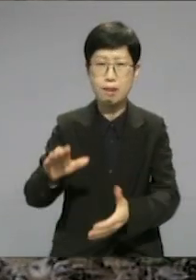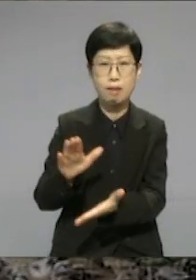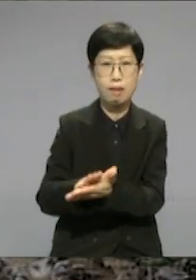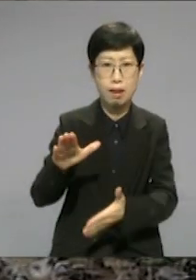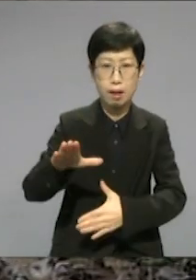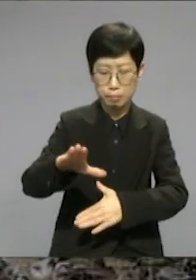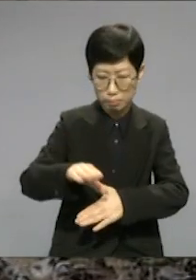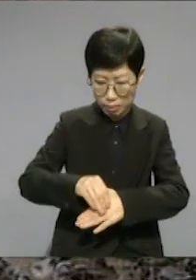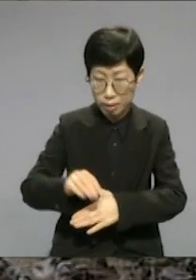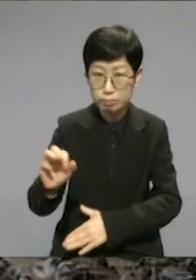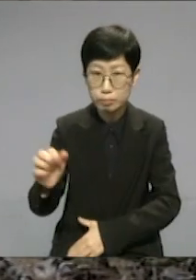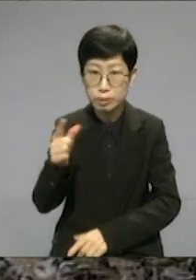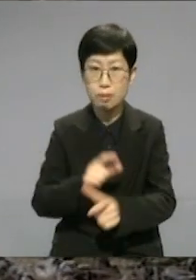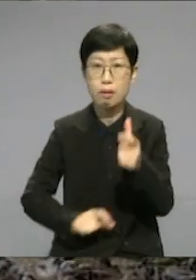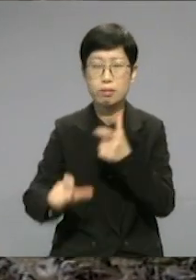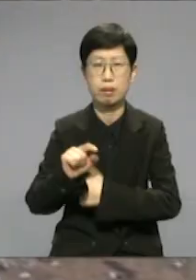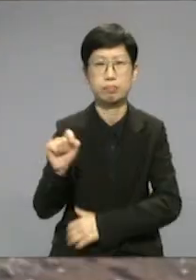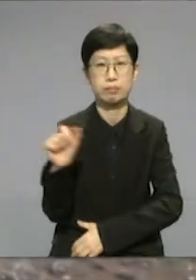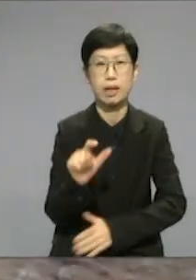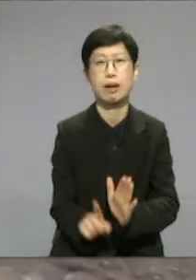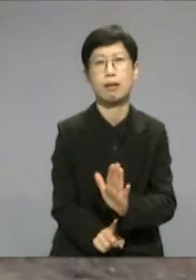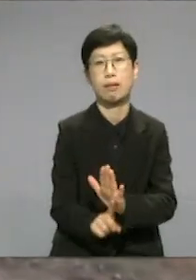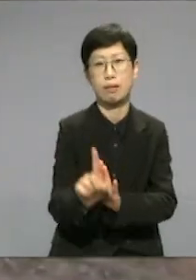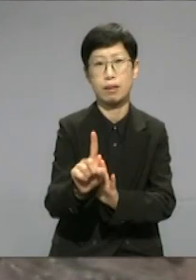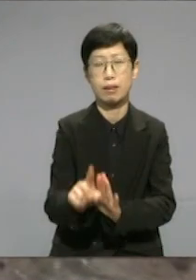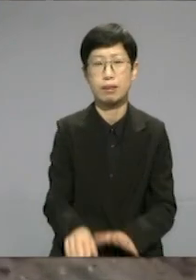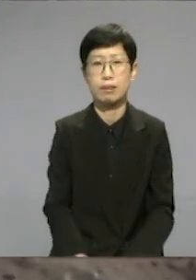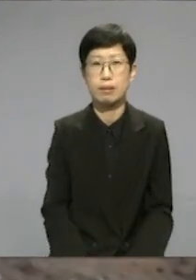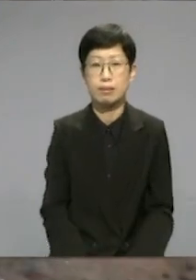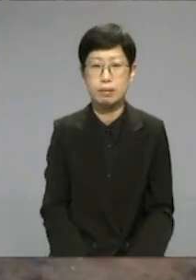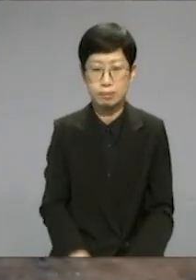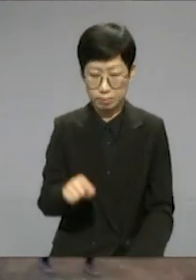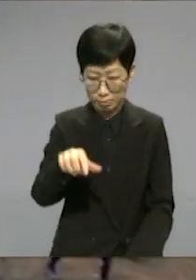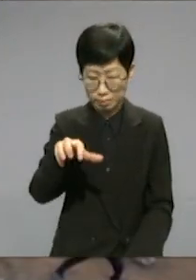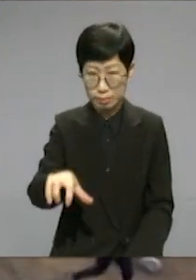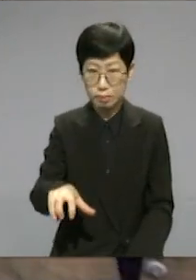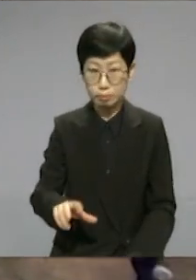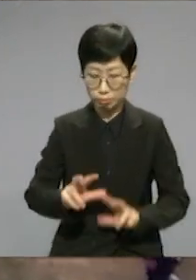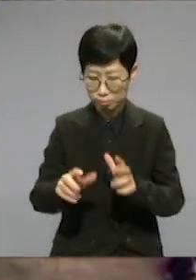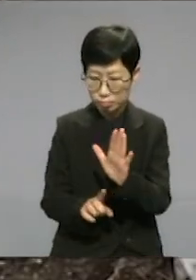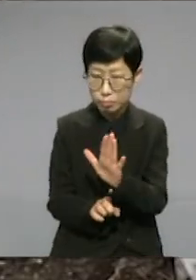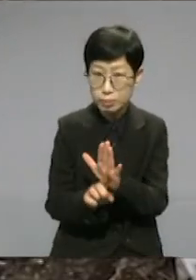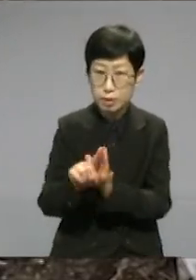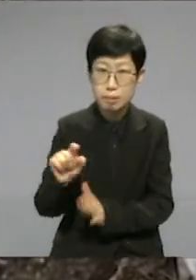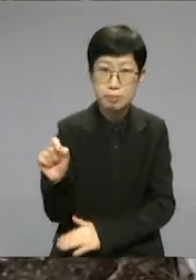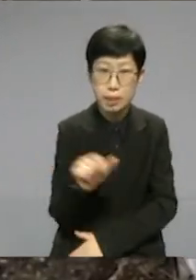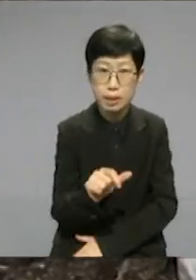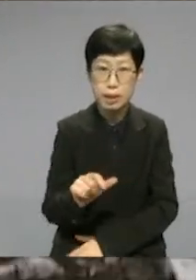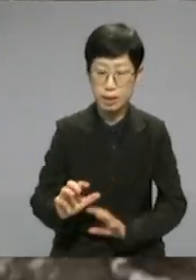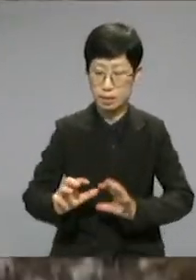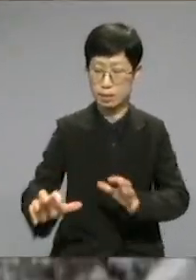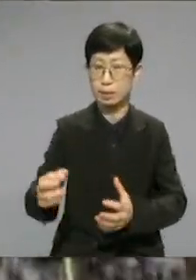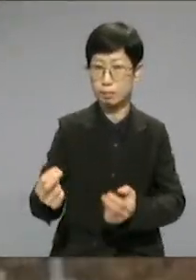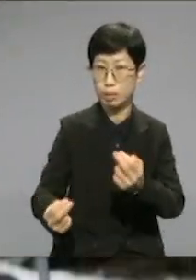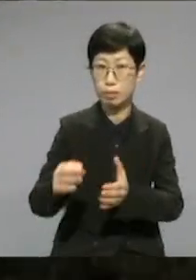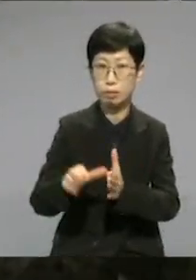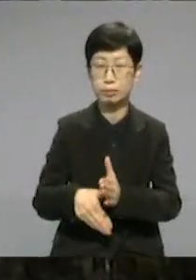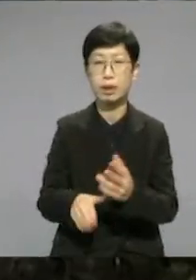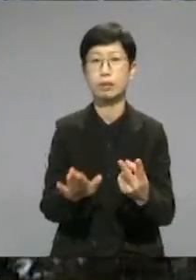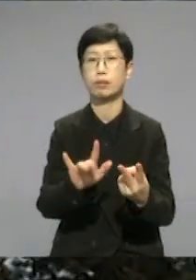빠르게 오르는 악순환이 일어나고 있습니다. 이곳의 지구온난화 속도는 세계 평균의 2배